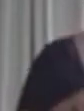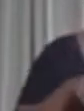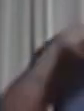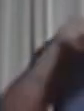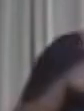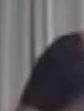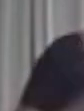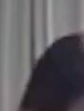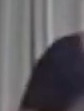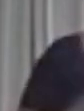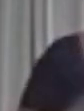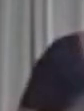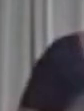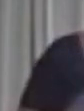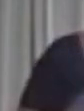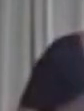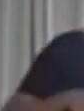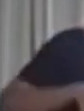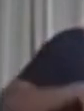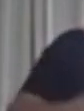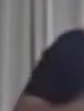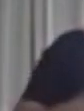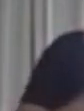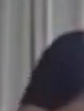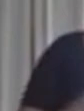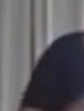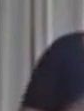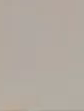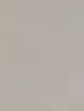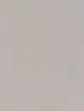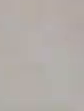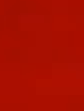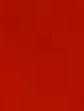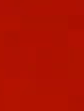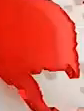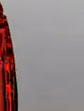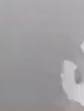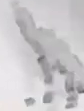பிரதான சூத்திரதாரி அல்லாஹ் என கூறிய ஞானசார தேரரை ஒரே நாடு ஒரே சட்டம் செயலணியின்